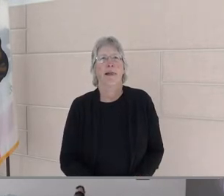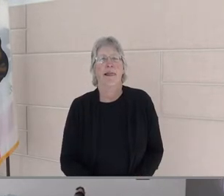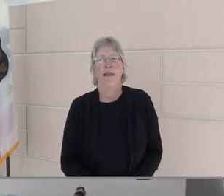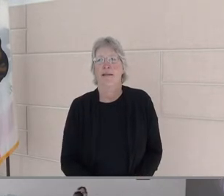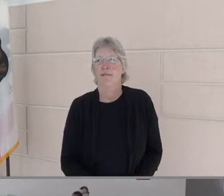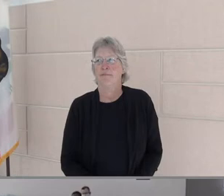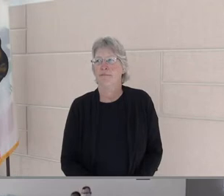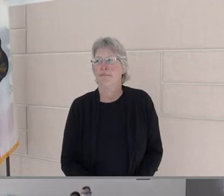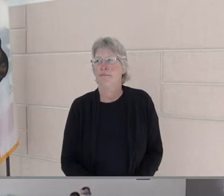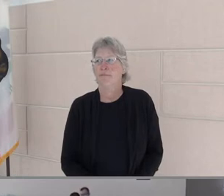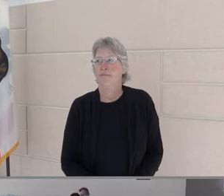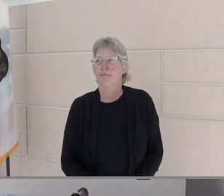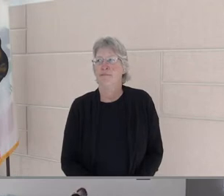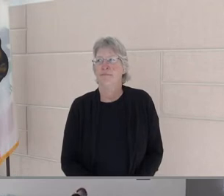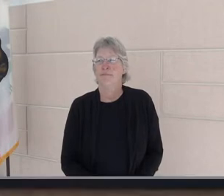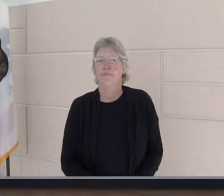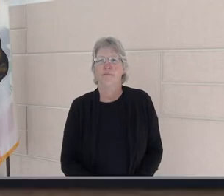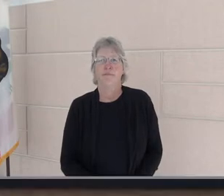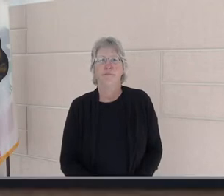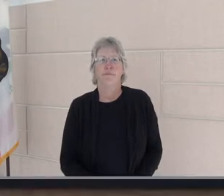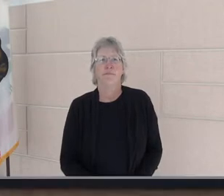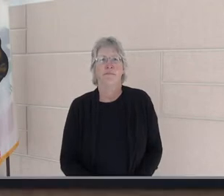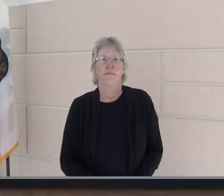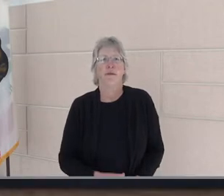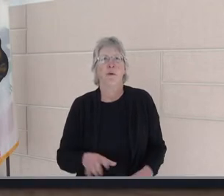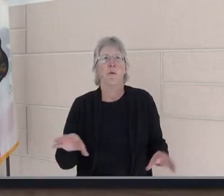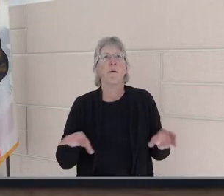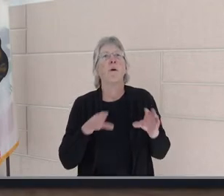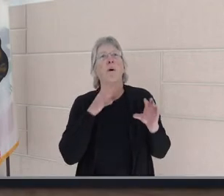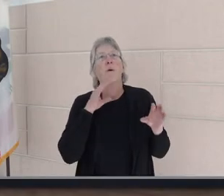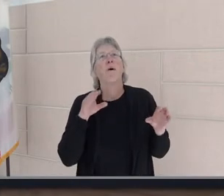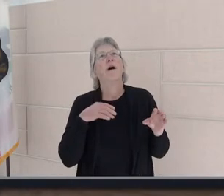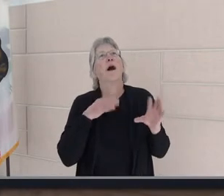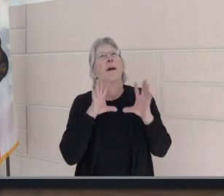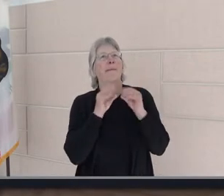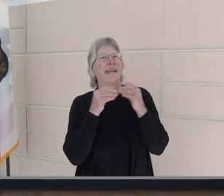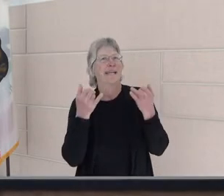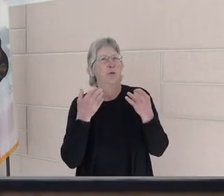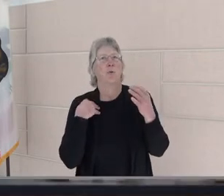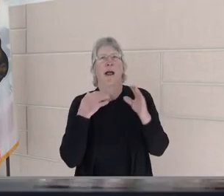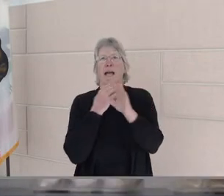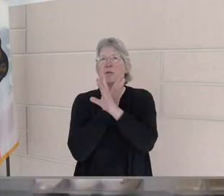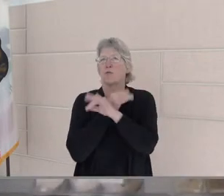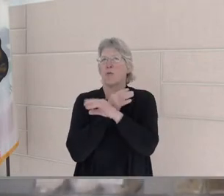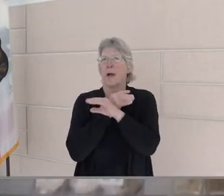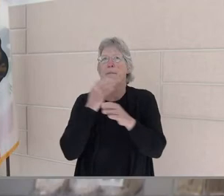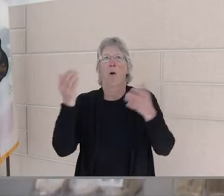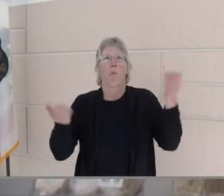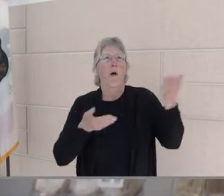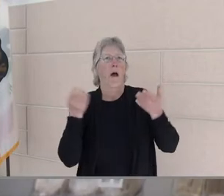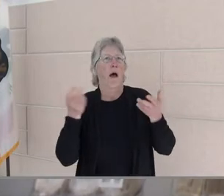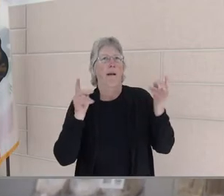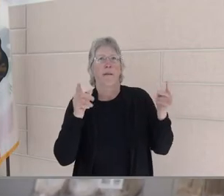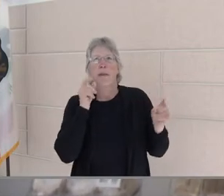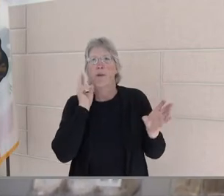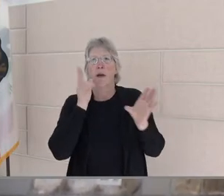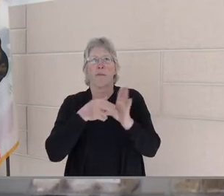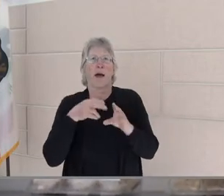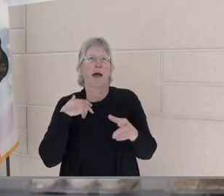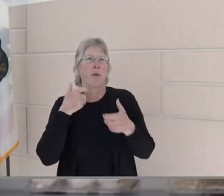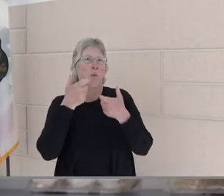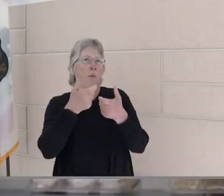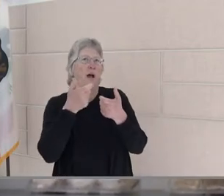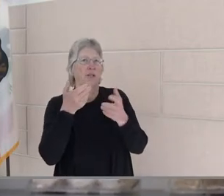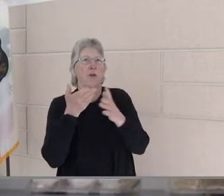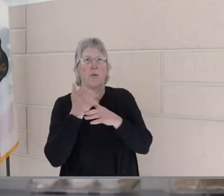ยังจุดจุมคเนียหายทุกการจบสายสำหรับเนี่ยสตาร์ปีจำง่ายส